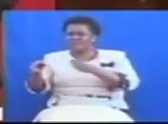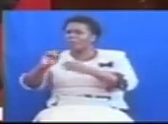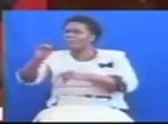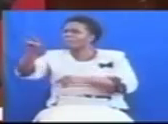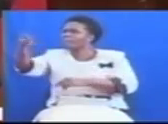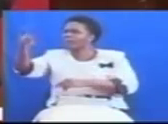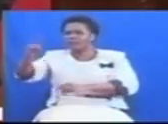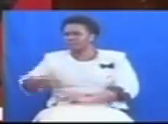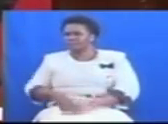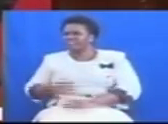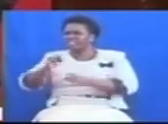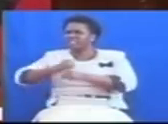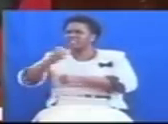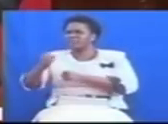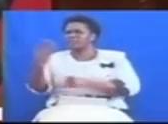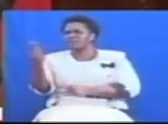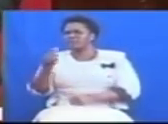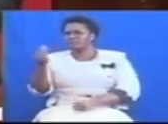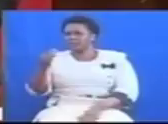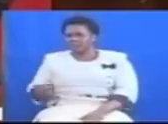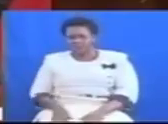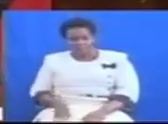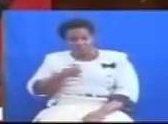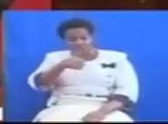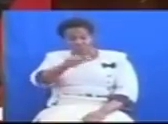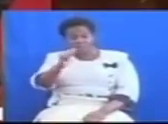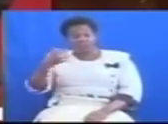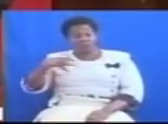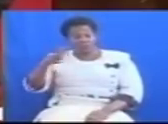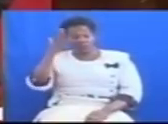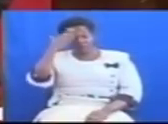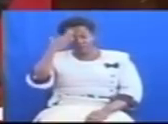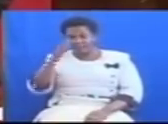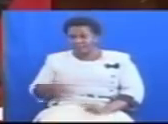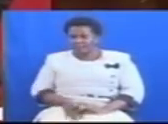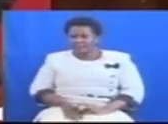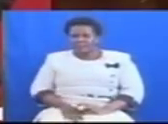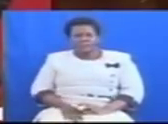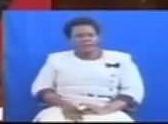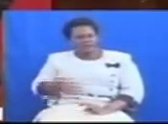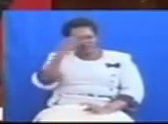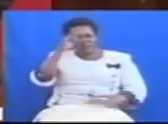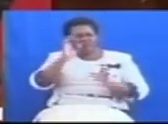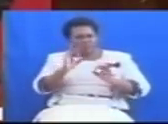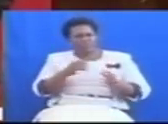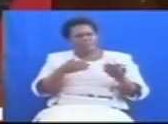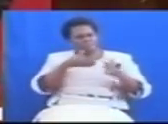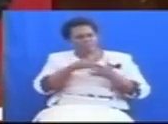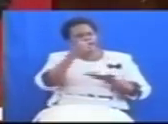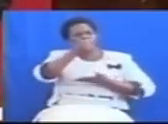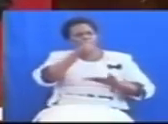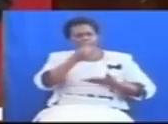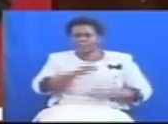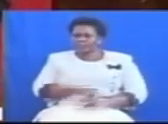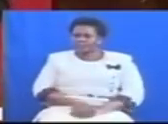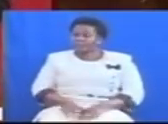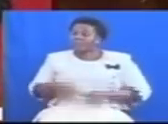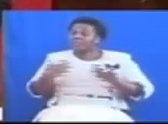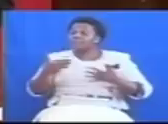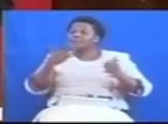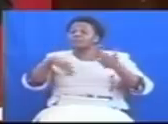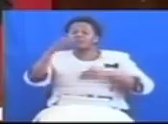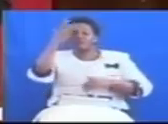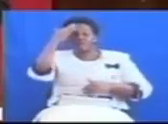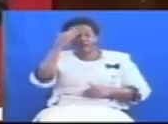kutoka Mbeya, na naamini waziri unajua hata bajeti iliyo inayotakiwa kutokana na ile feasibility study. Sasa ni